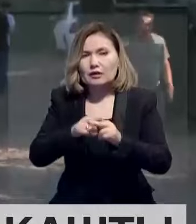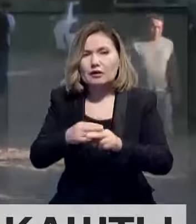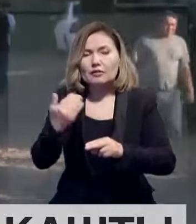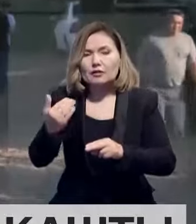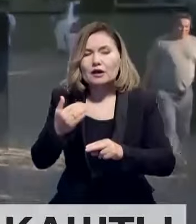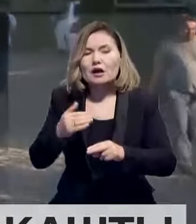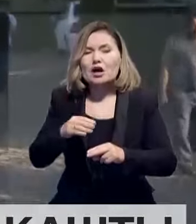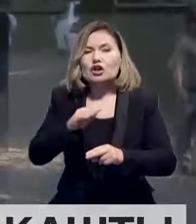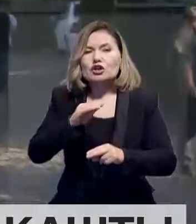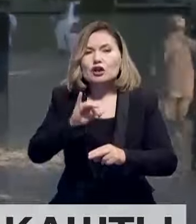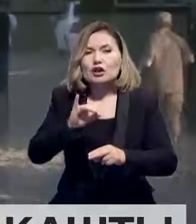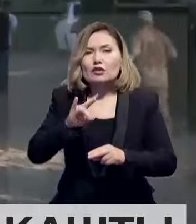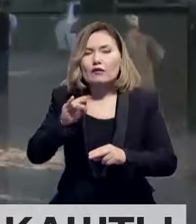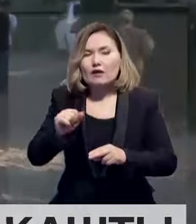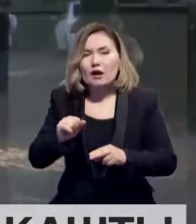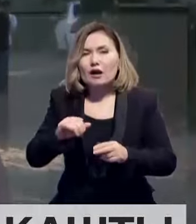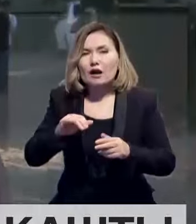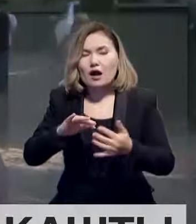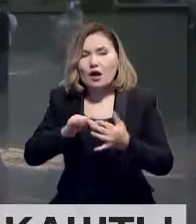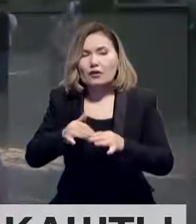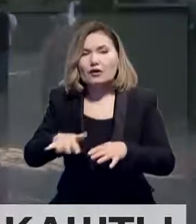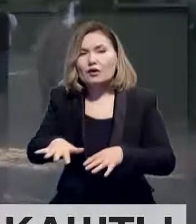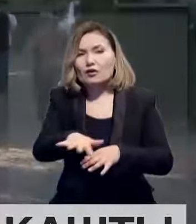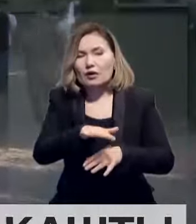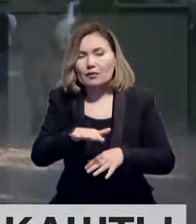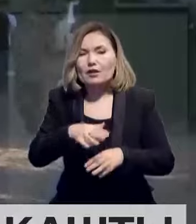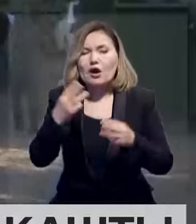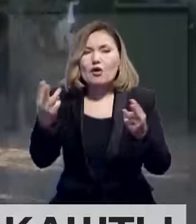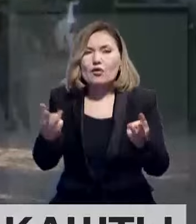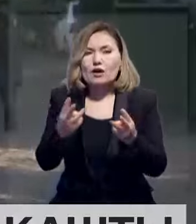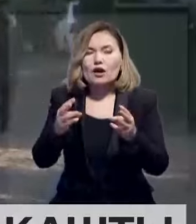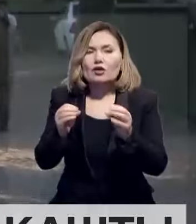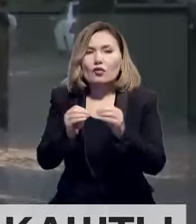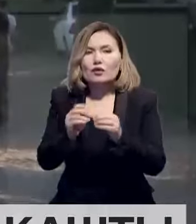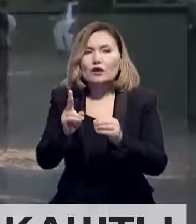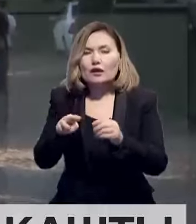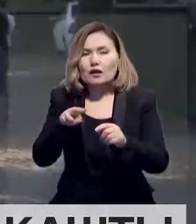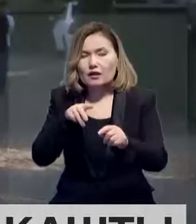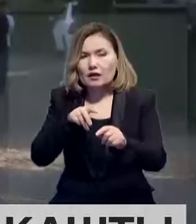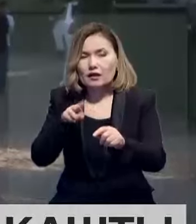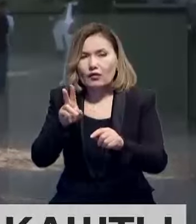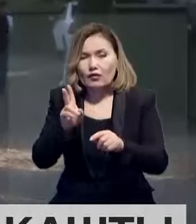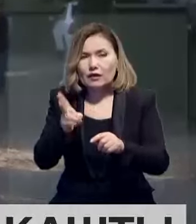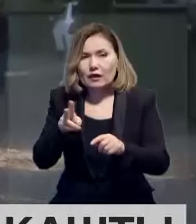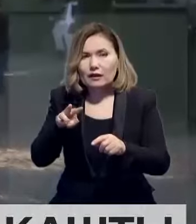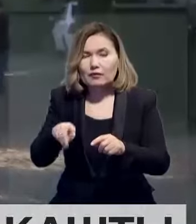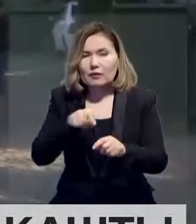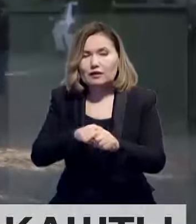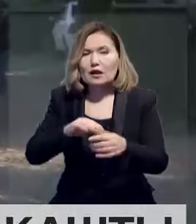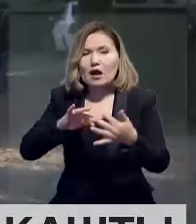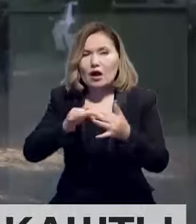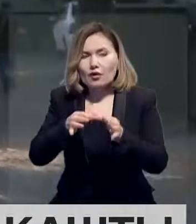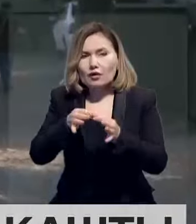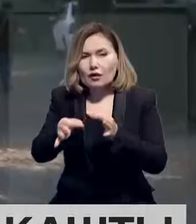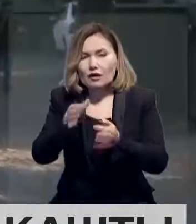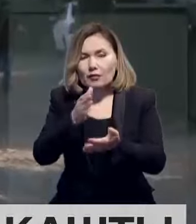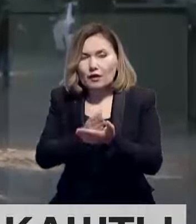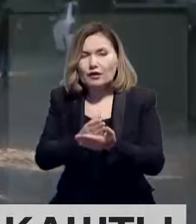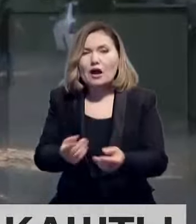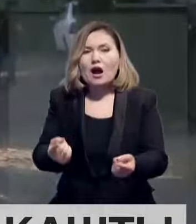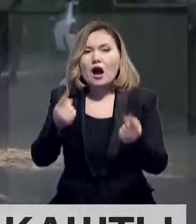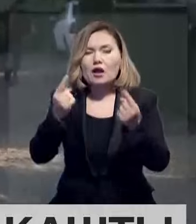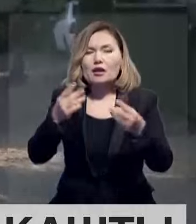де осы Жирновка орманшылығының маңында бар болғаны өрт ошағынан 10-ақ шақырым жерде елді мекен тұр. Енді бұл